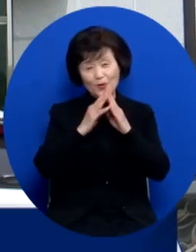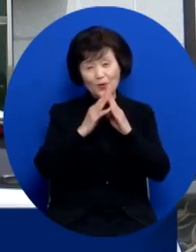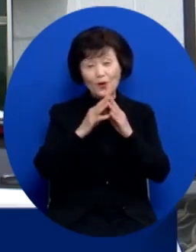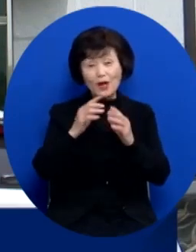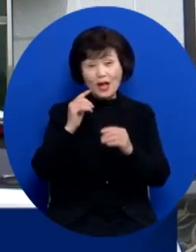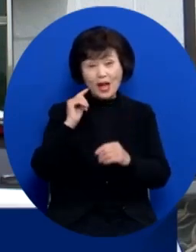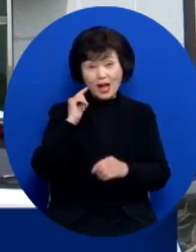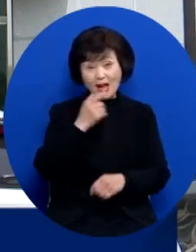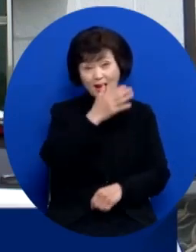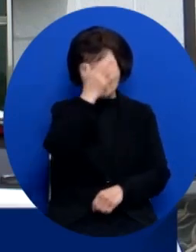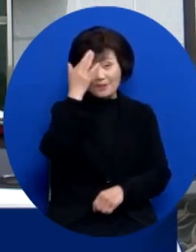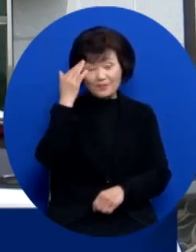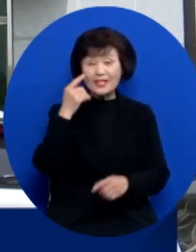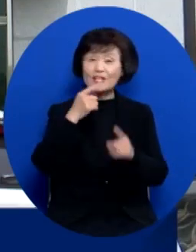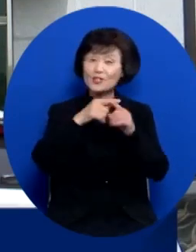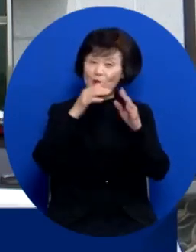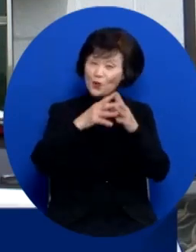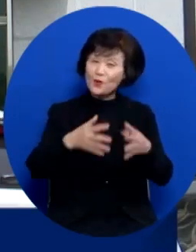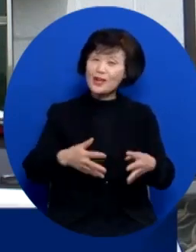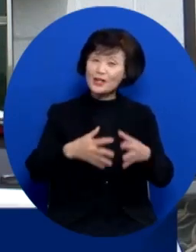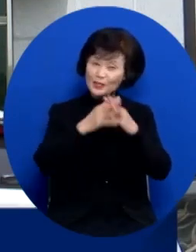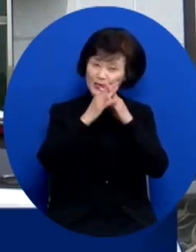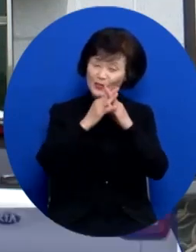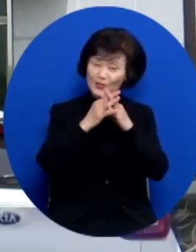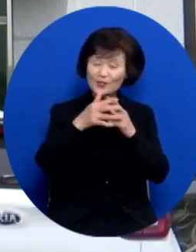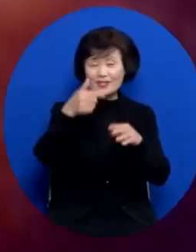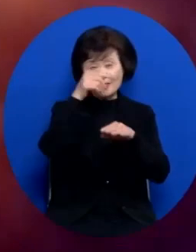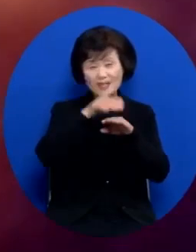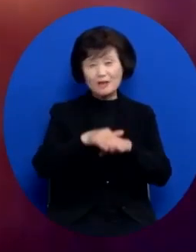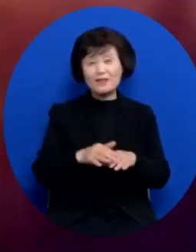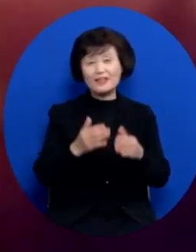아름다운 예배당을 건축해서 지금 예배를 드리고 있습니다.